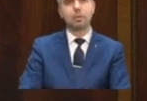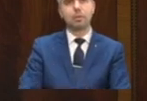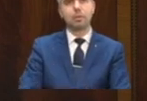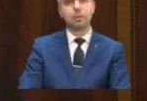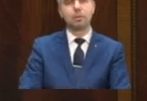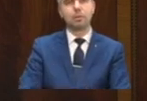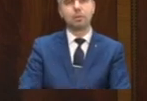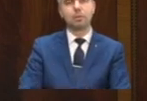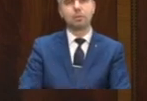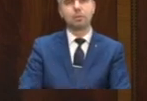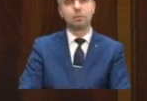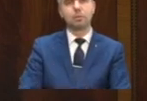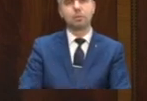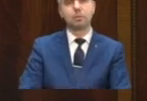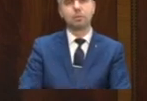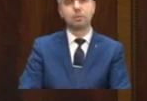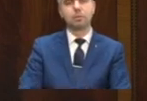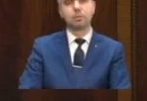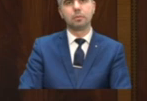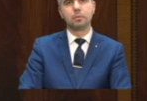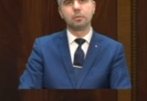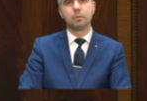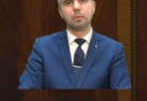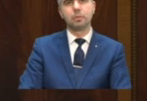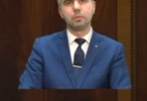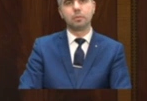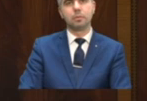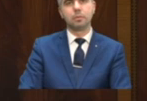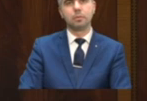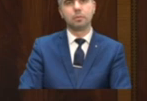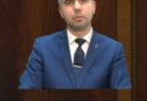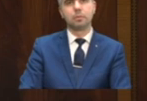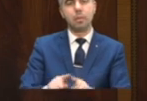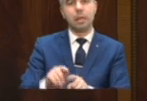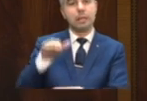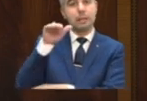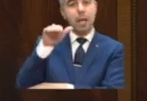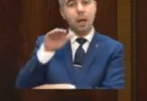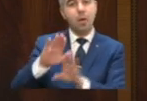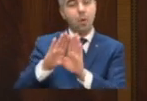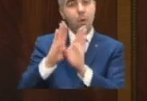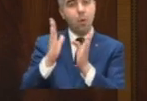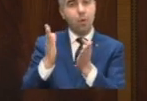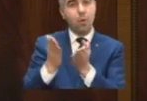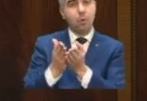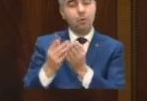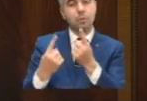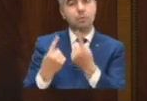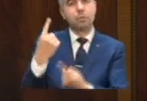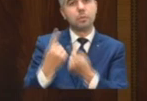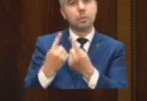على جواب السيد الوزير. صريحات قضية الصحراء المغربية قضية وطنية لا يمكن أن يزايد